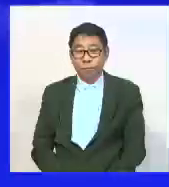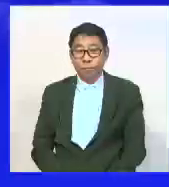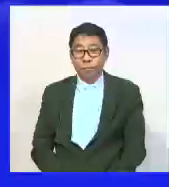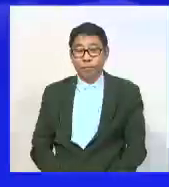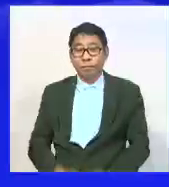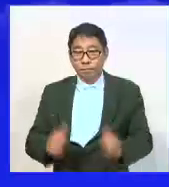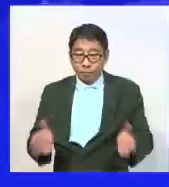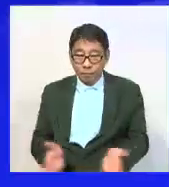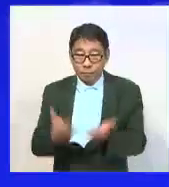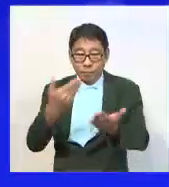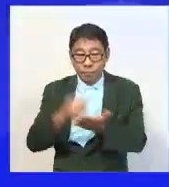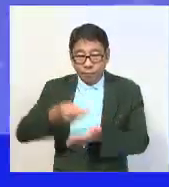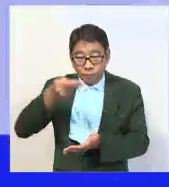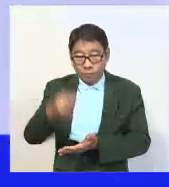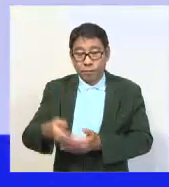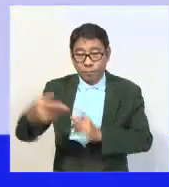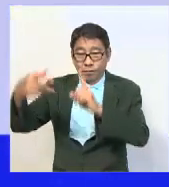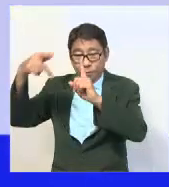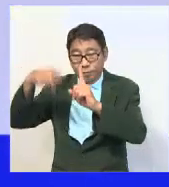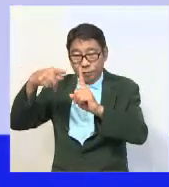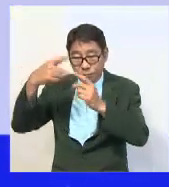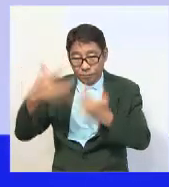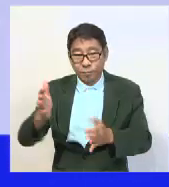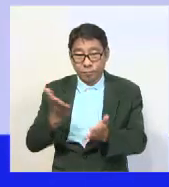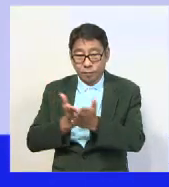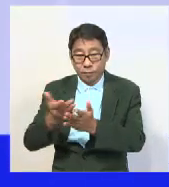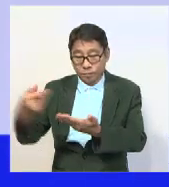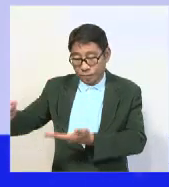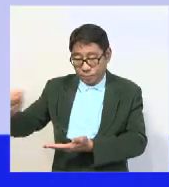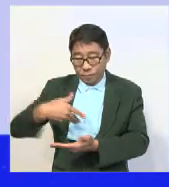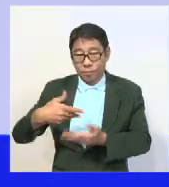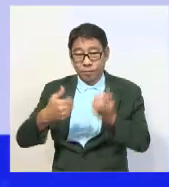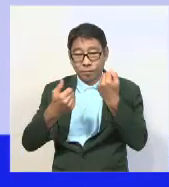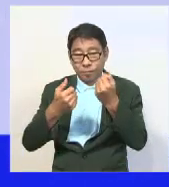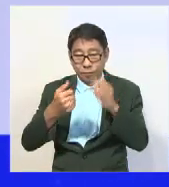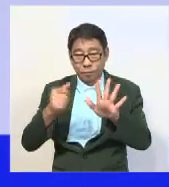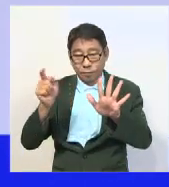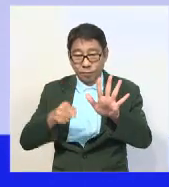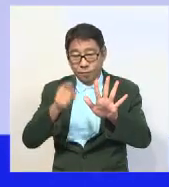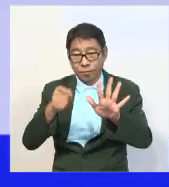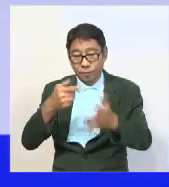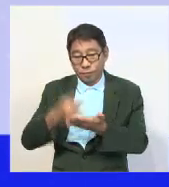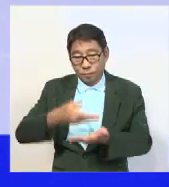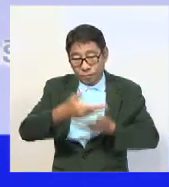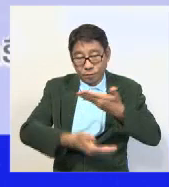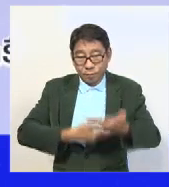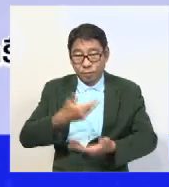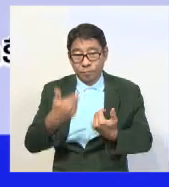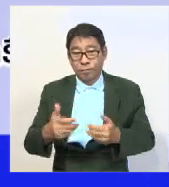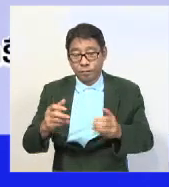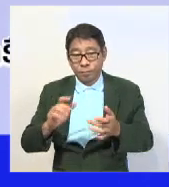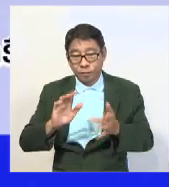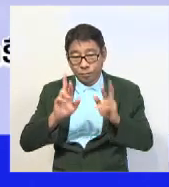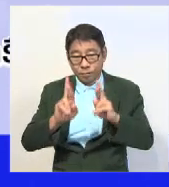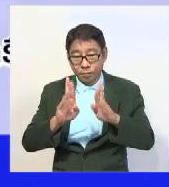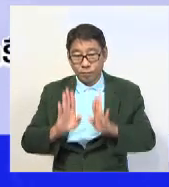ต้องจากสนับสนุนเงิน 1,000 บาทแล้วยังได้รับสิทธิ์คืนเงิน 15% เมื่อนำเงินไปใช้จ่ายผ่านระบบอิเล็กทรอ